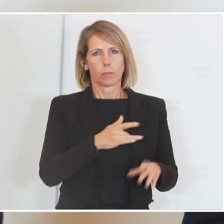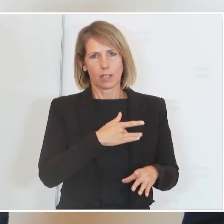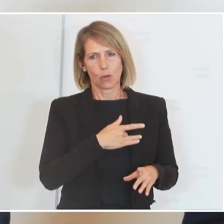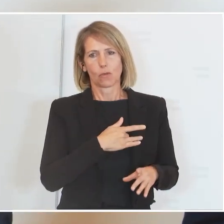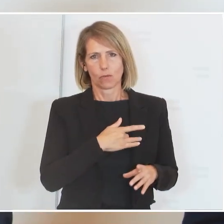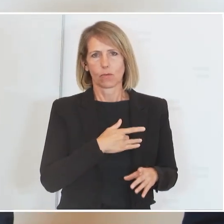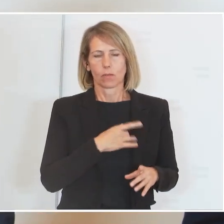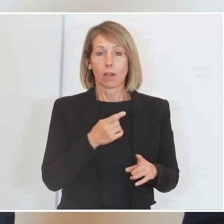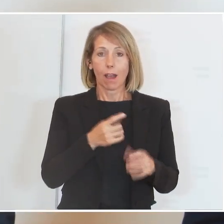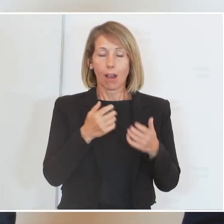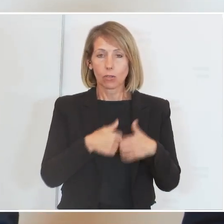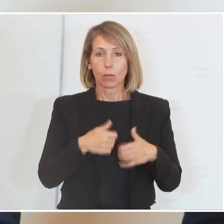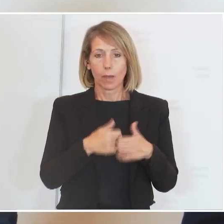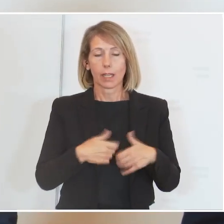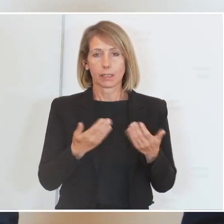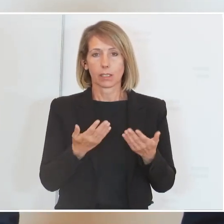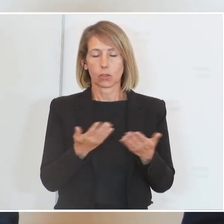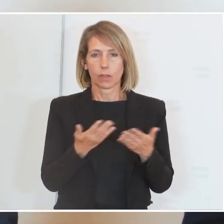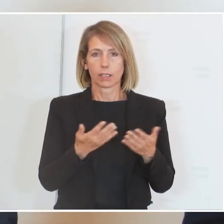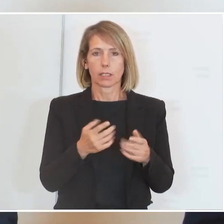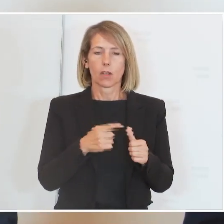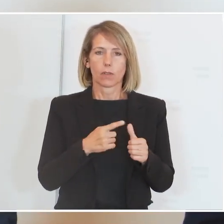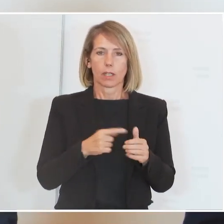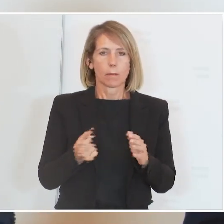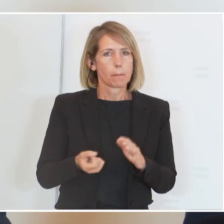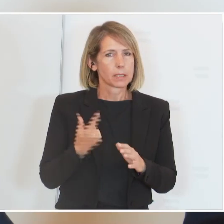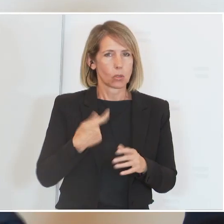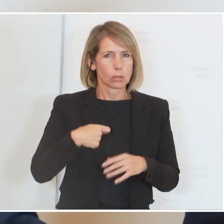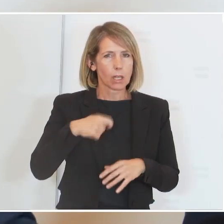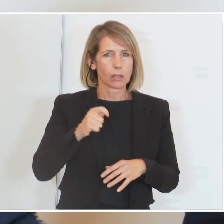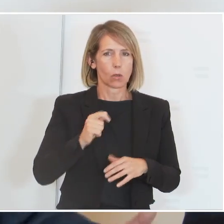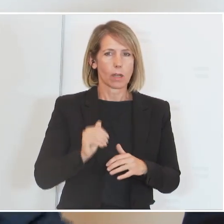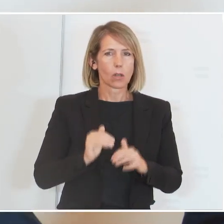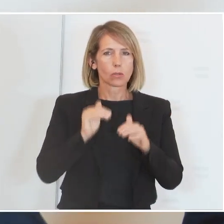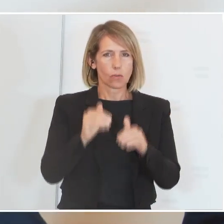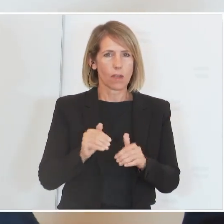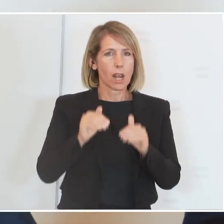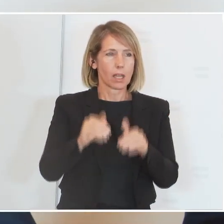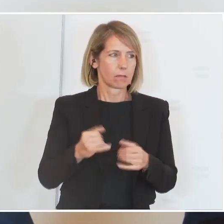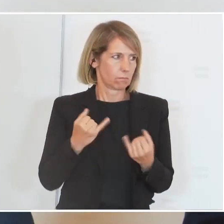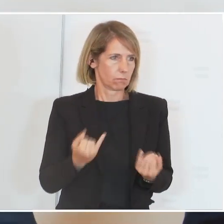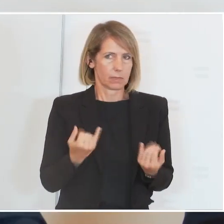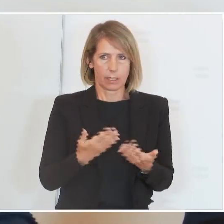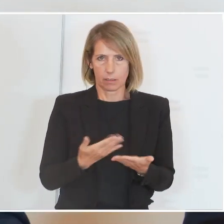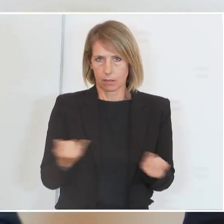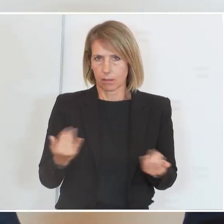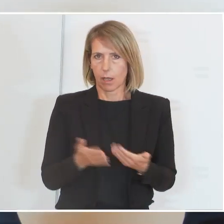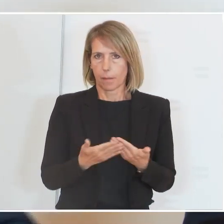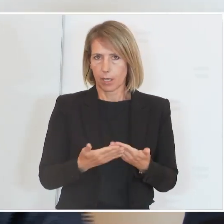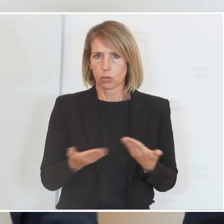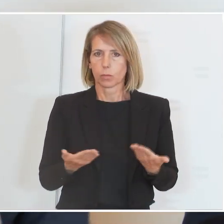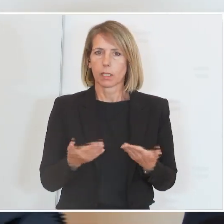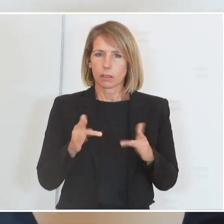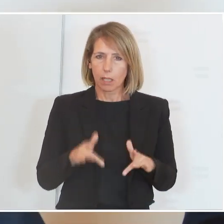dieser Automatismus, wenn besondere Teuerungswellen, und das haben wir nun jetzt mal, über das Land